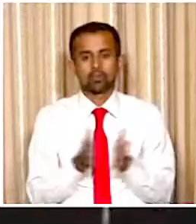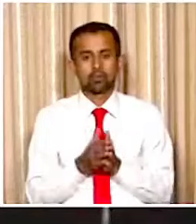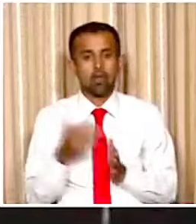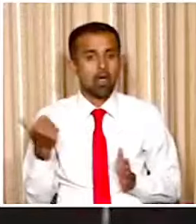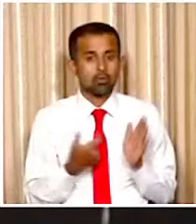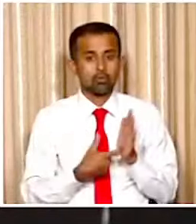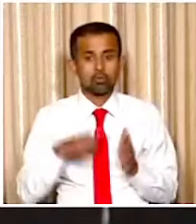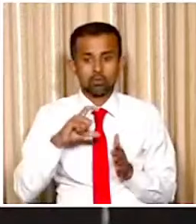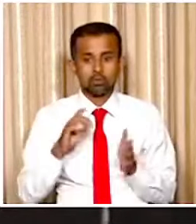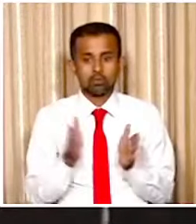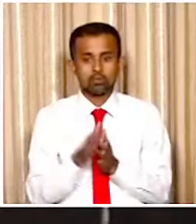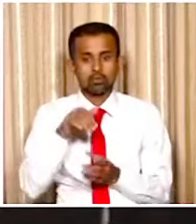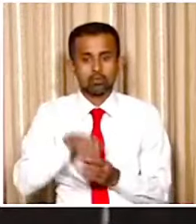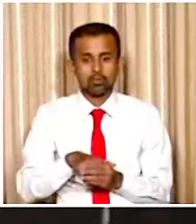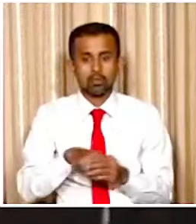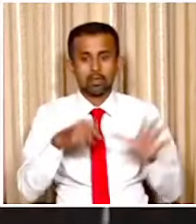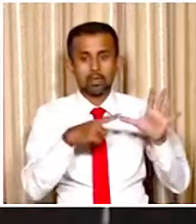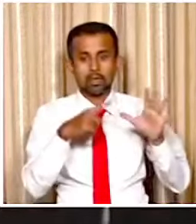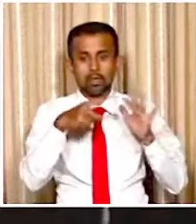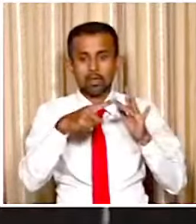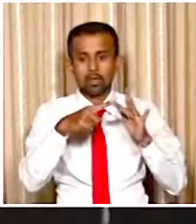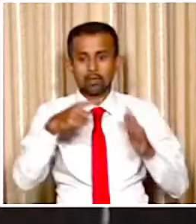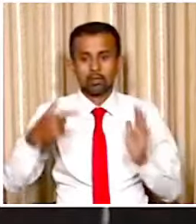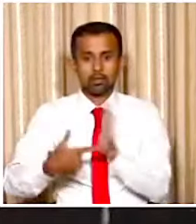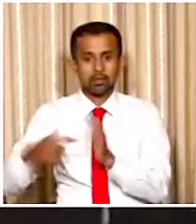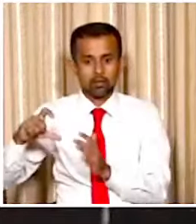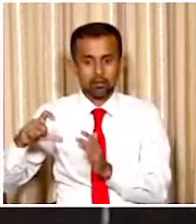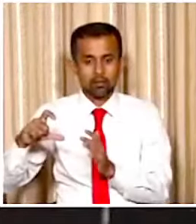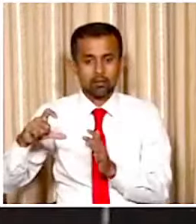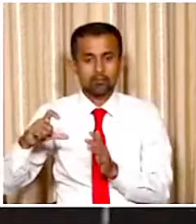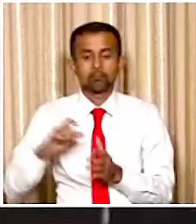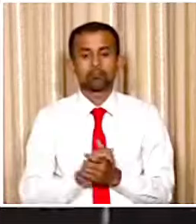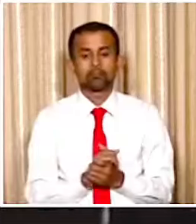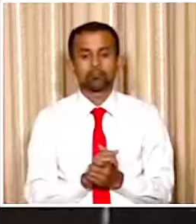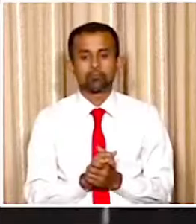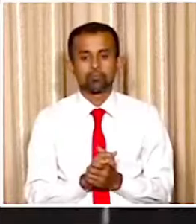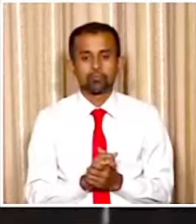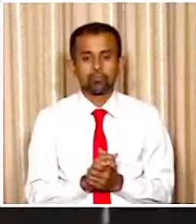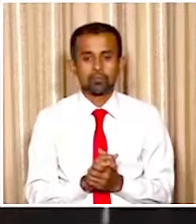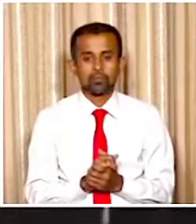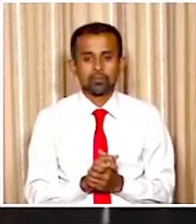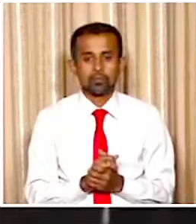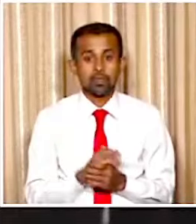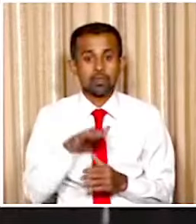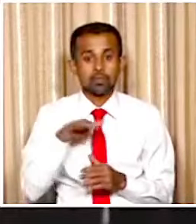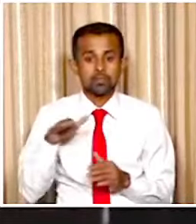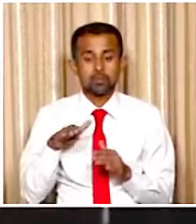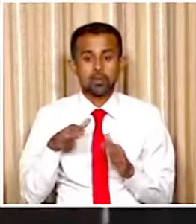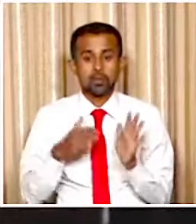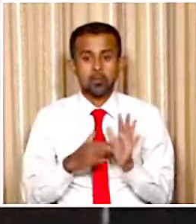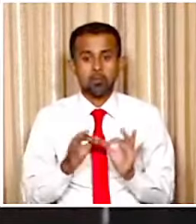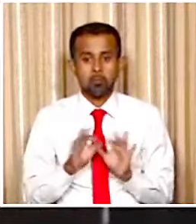තුල විශේෂයෙන්ම AI තාක්ෂණය එහෙම නැත්නම් artificial intelligence තාක්ෂණය සහ සමාජ මාධ්‍ය කියන